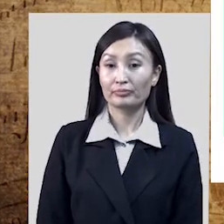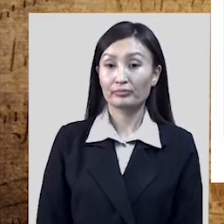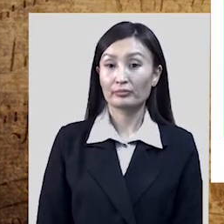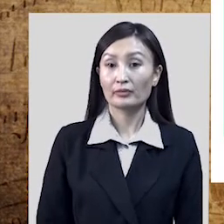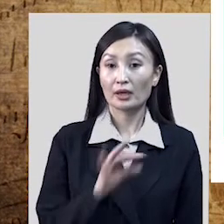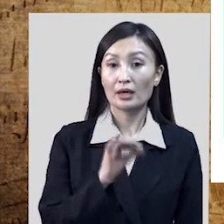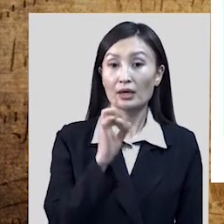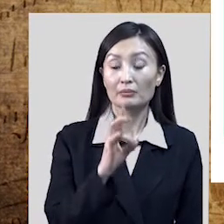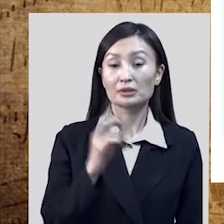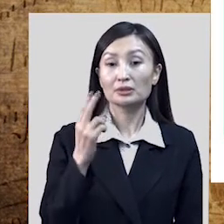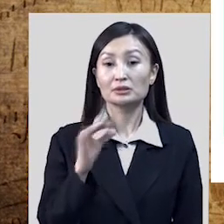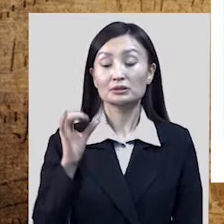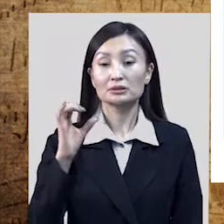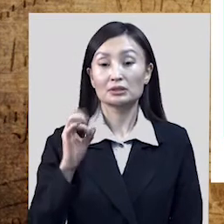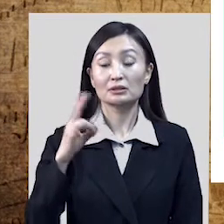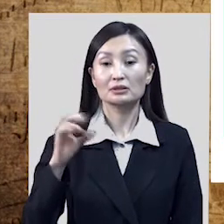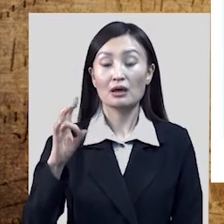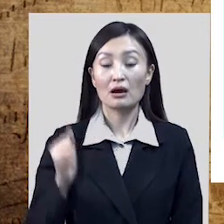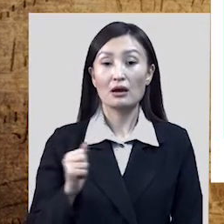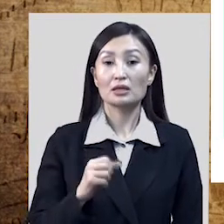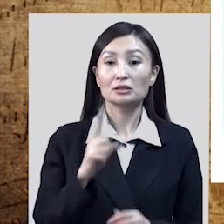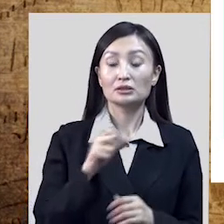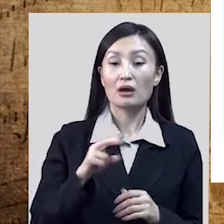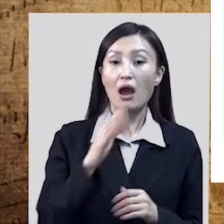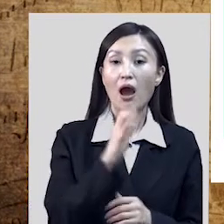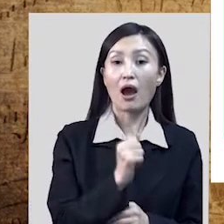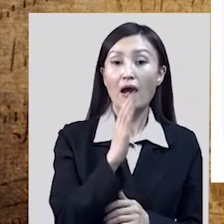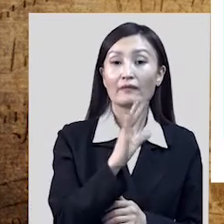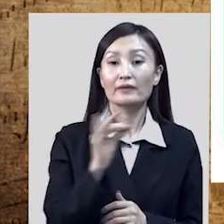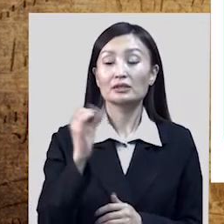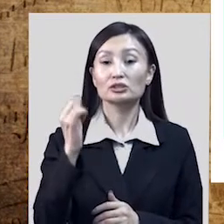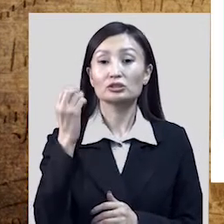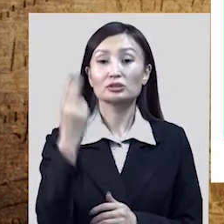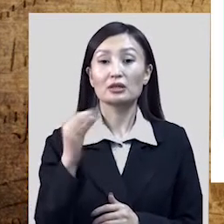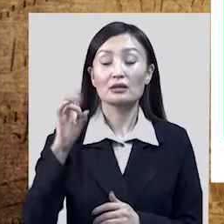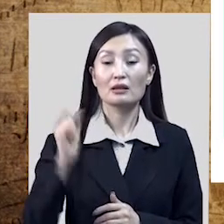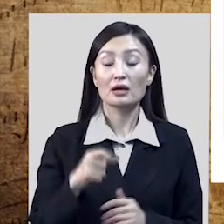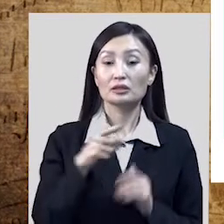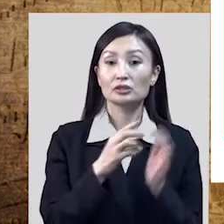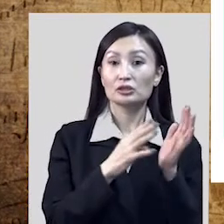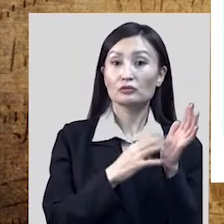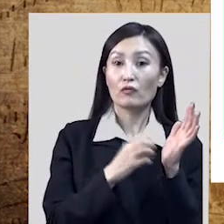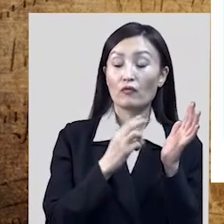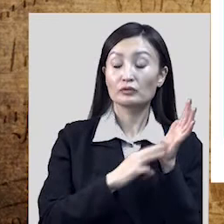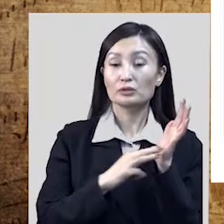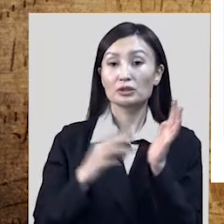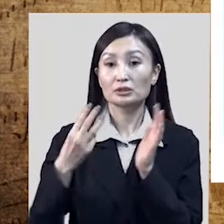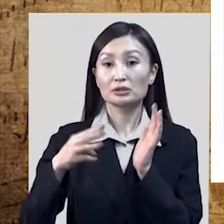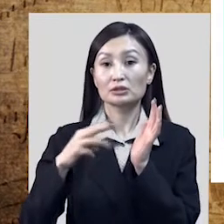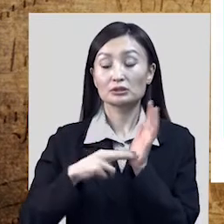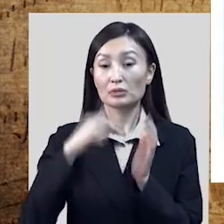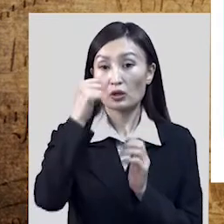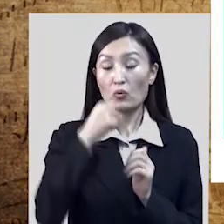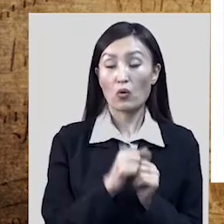benzina на западе больше известный как авиценна 980 1037 годы жизни